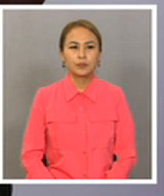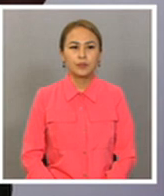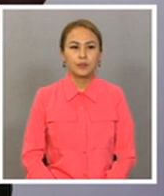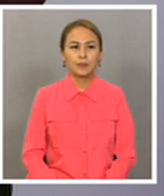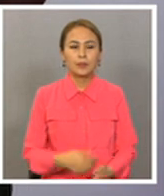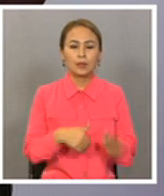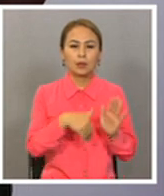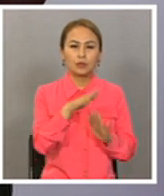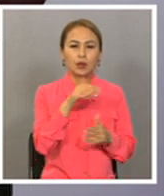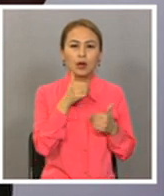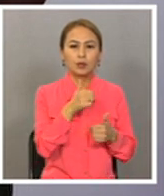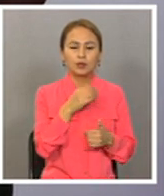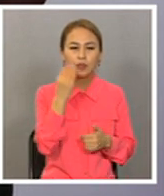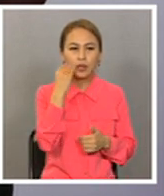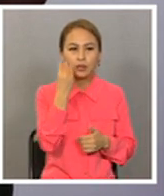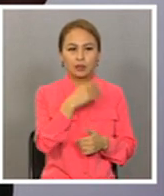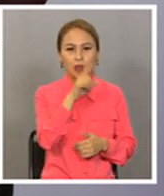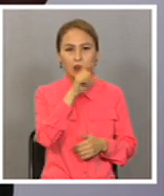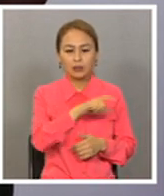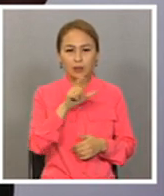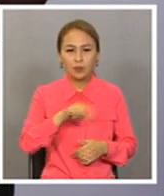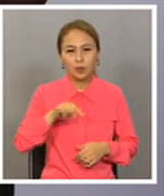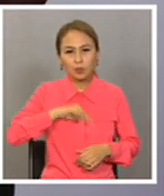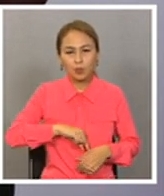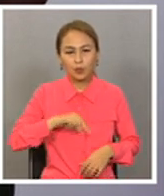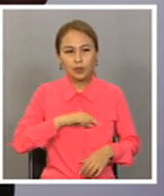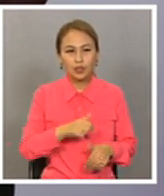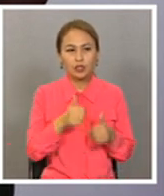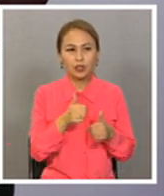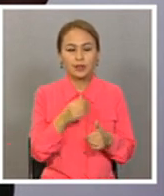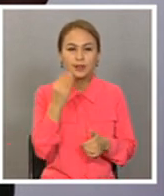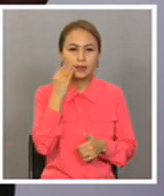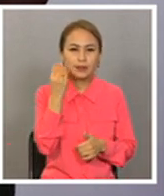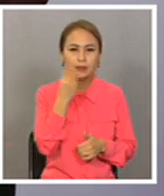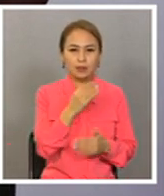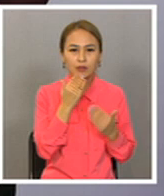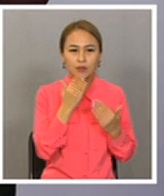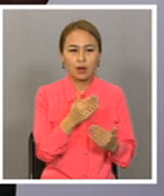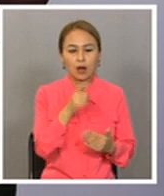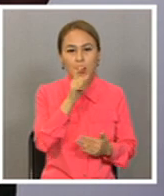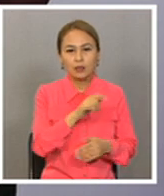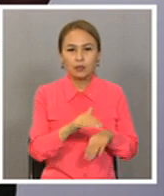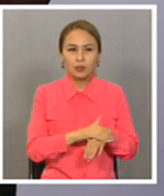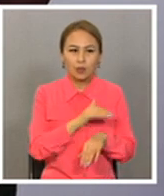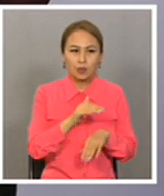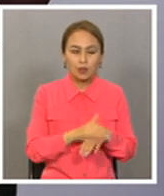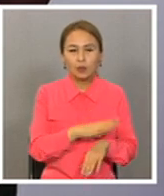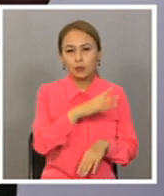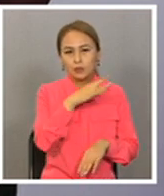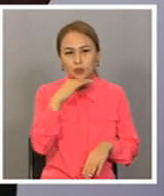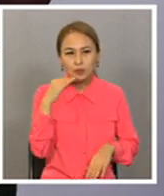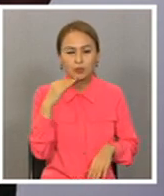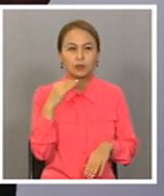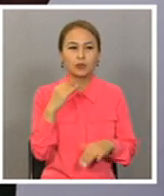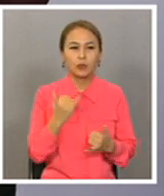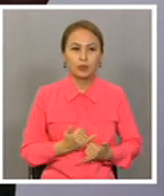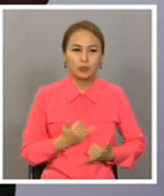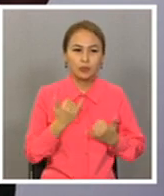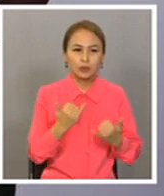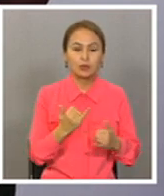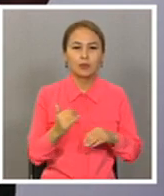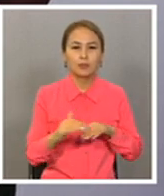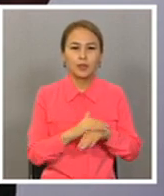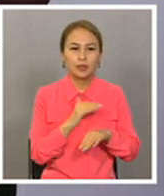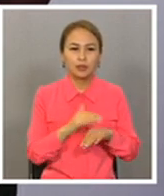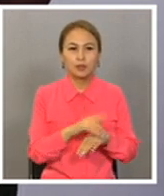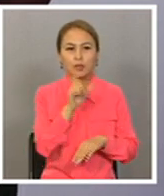қасиеттер, яғни адамның бойындағы жақсы қасиеттер, адамгершілігі мол, кішіпейіл, мейірман